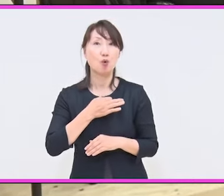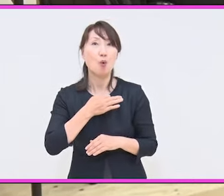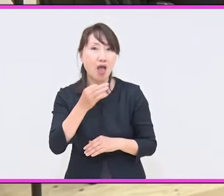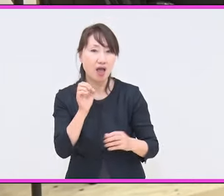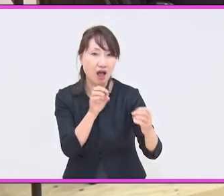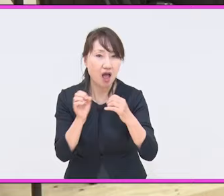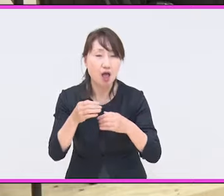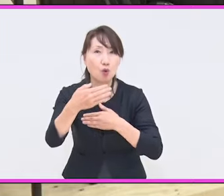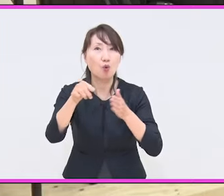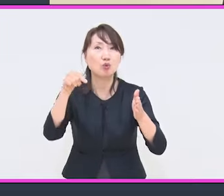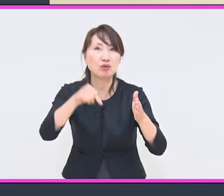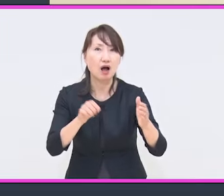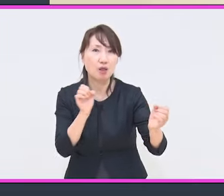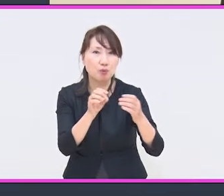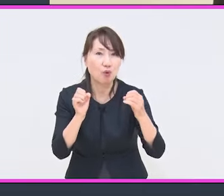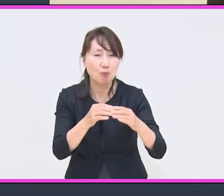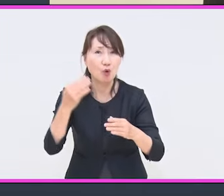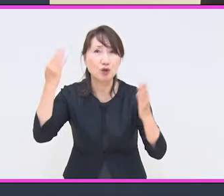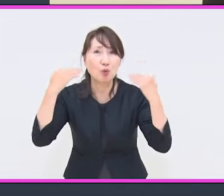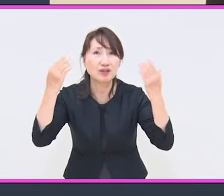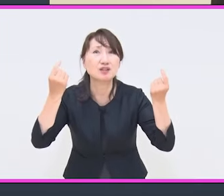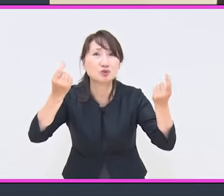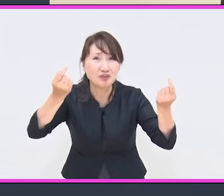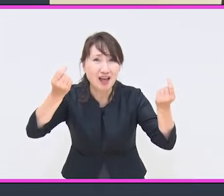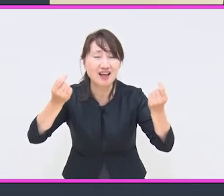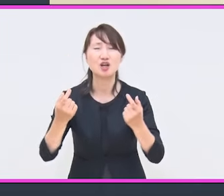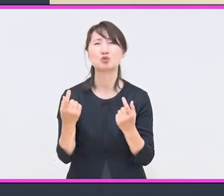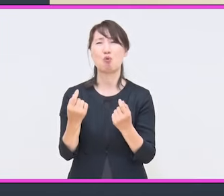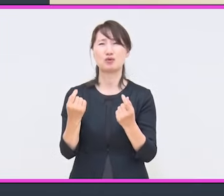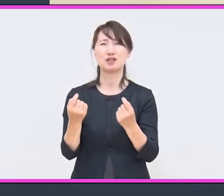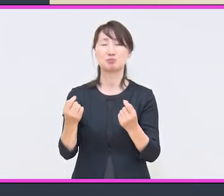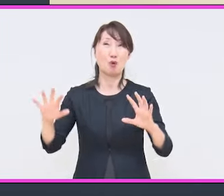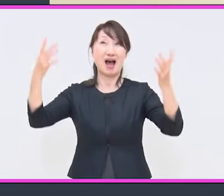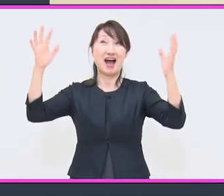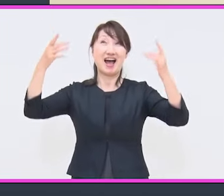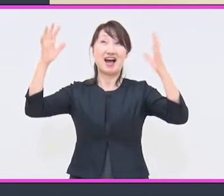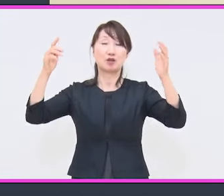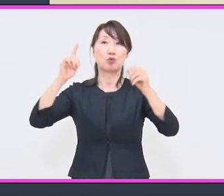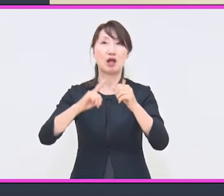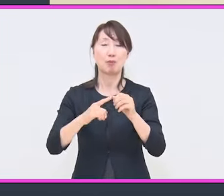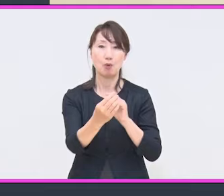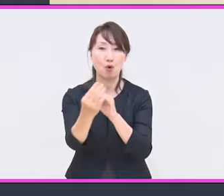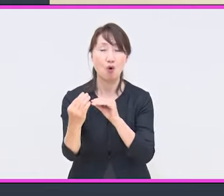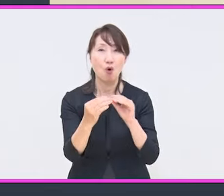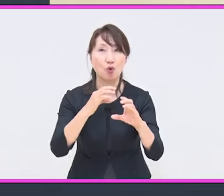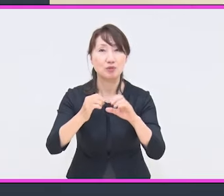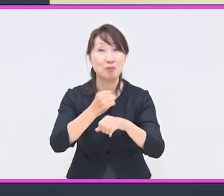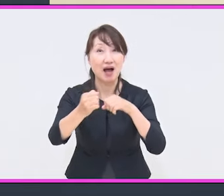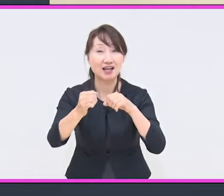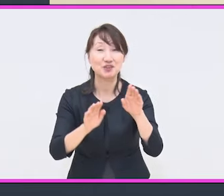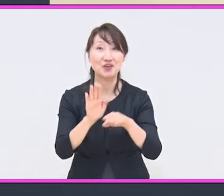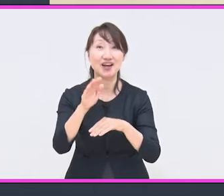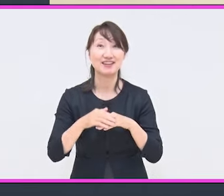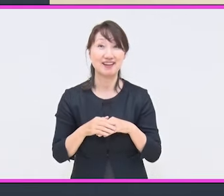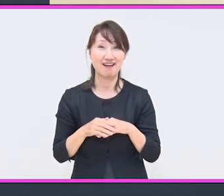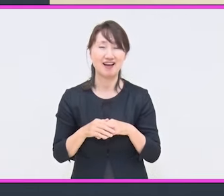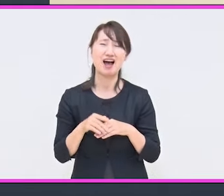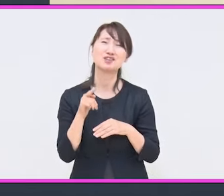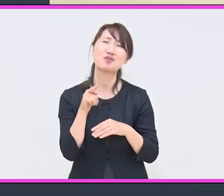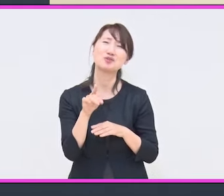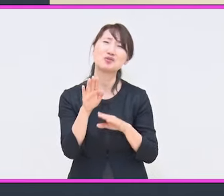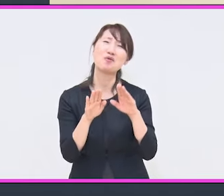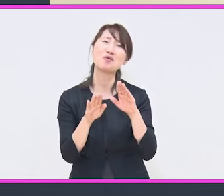ね。 あのコート内の声ももう聞こえないですし、 歓声で、 やっぱりそれがだから東京で再現できたらという感じだ